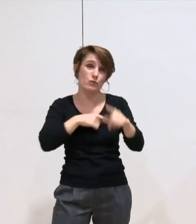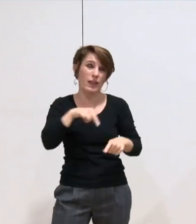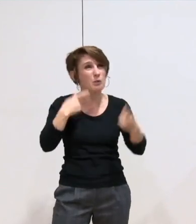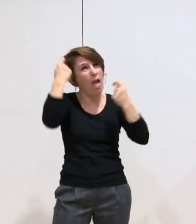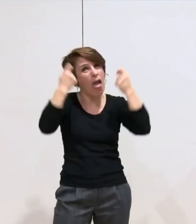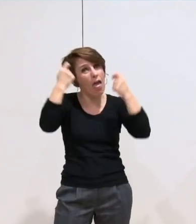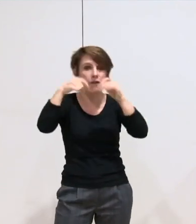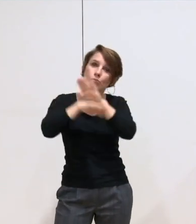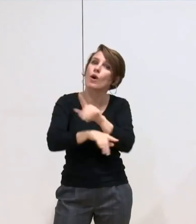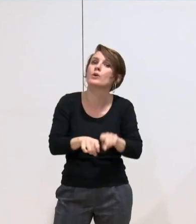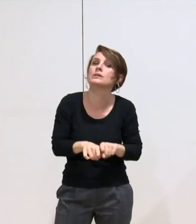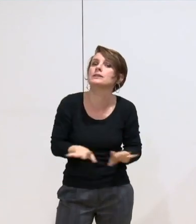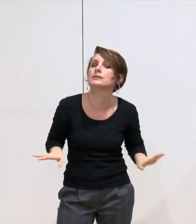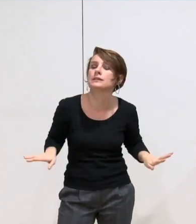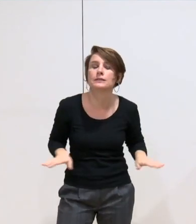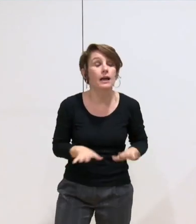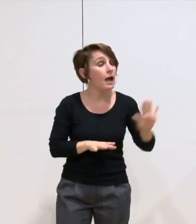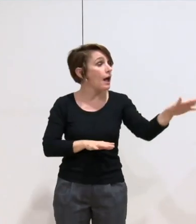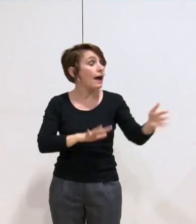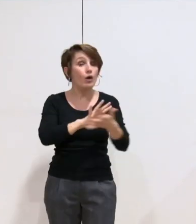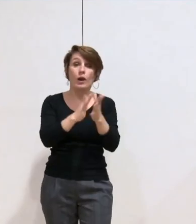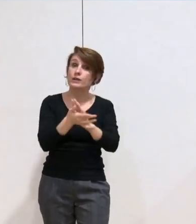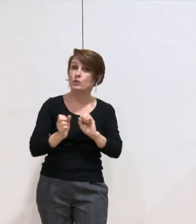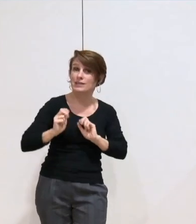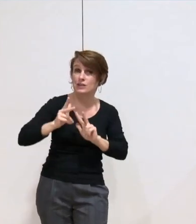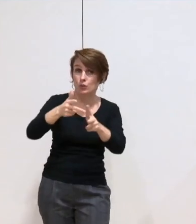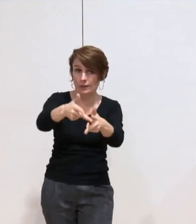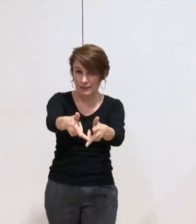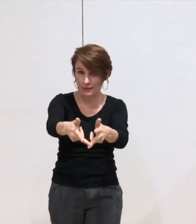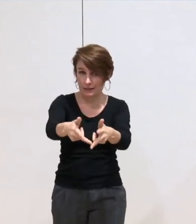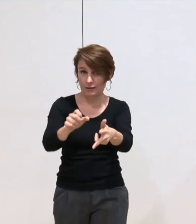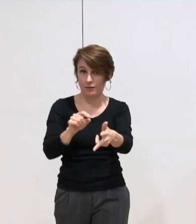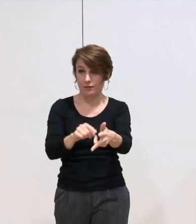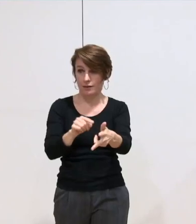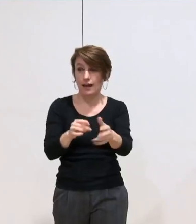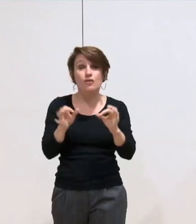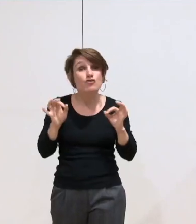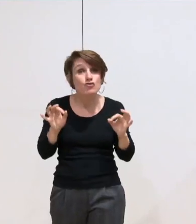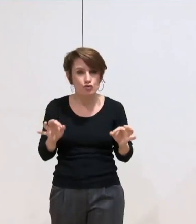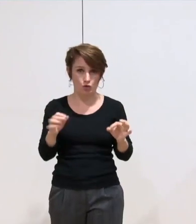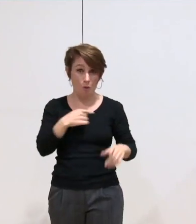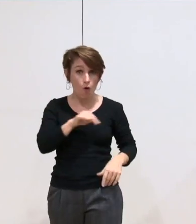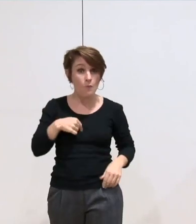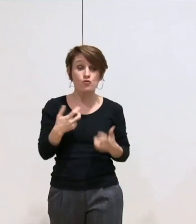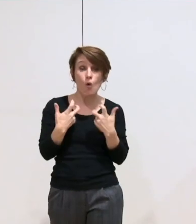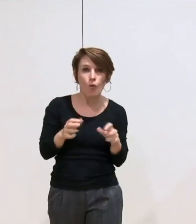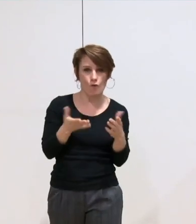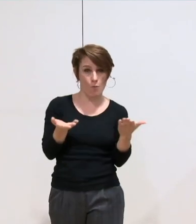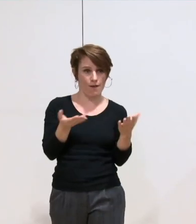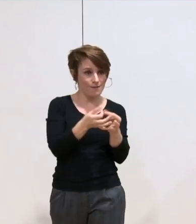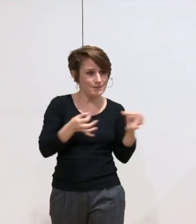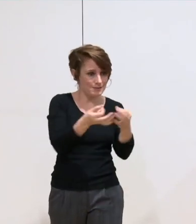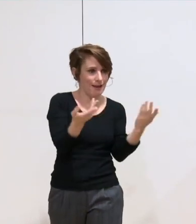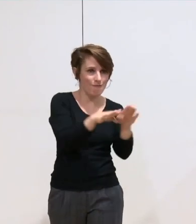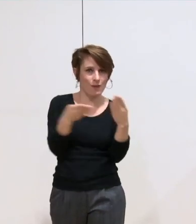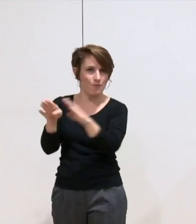tricycle, c'est bien parce que cette ville, malgré les baisses de dotation, ne veut pas fermer de salles, à l'inverse de votre